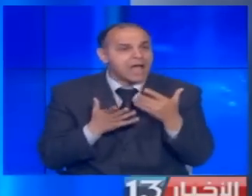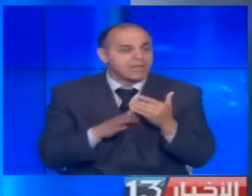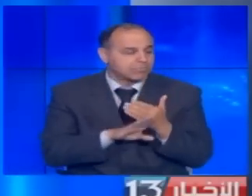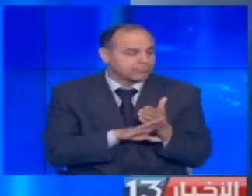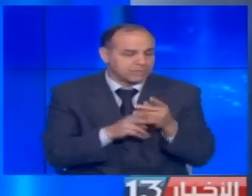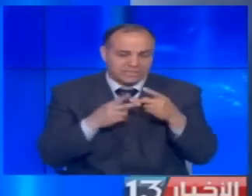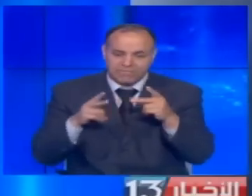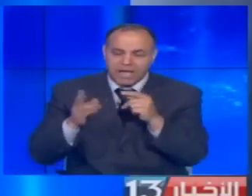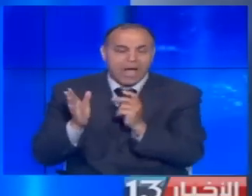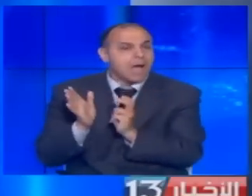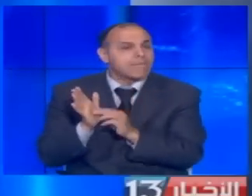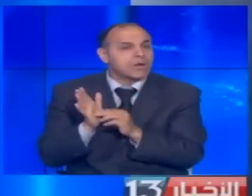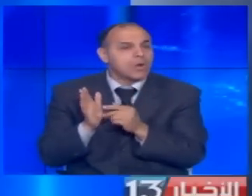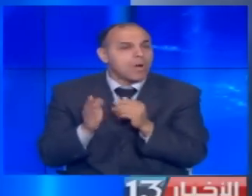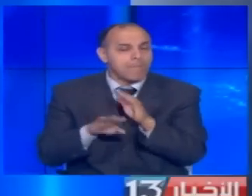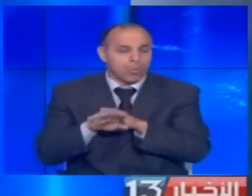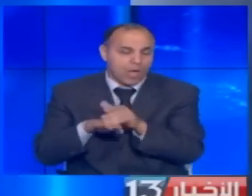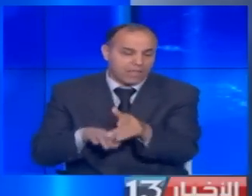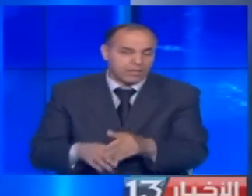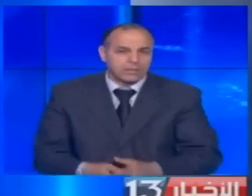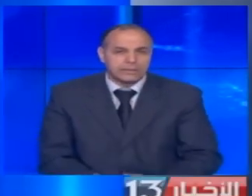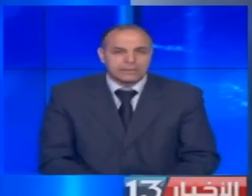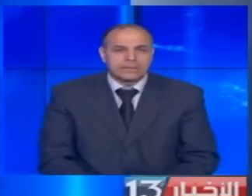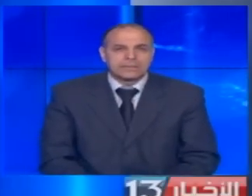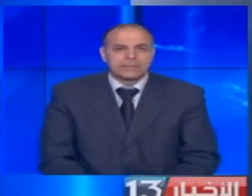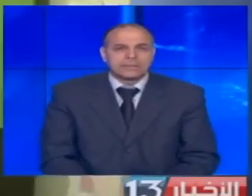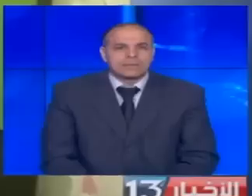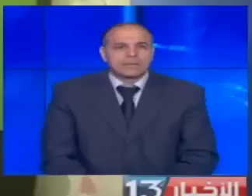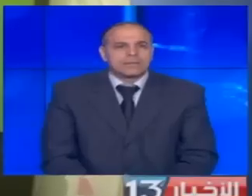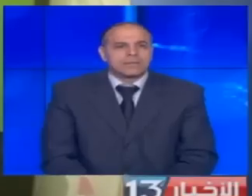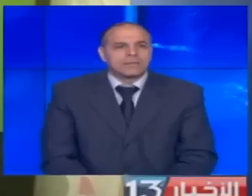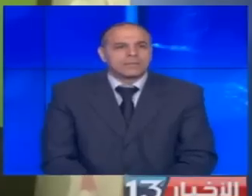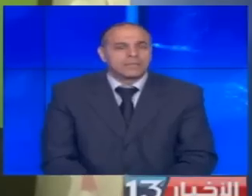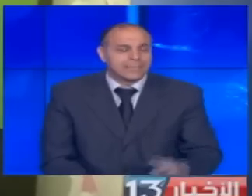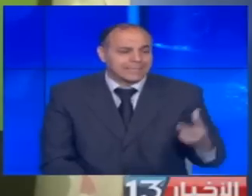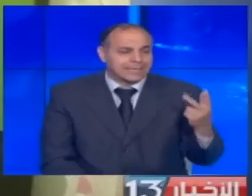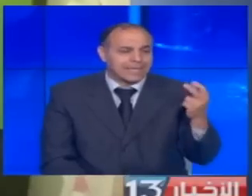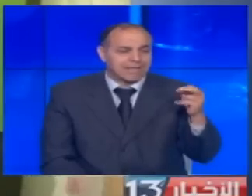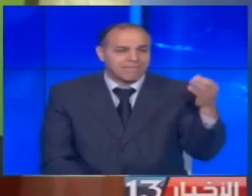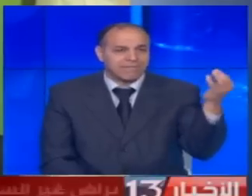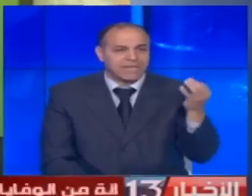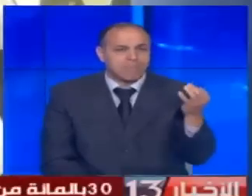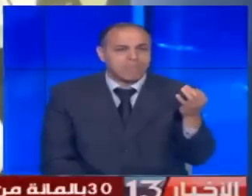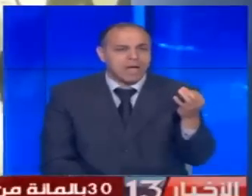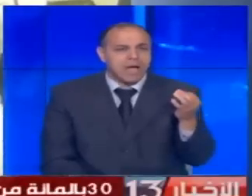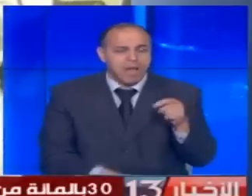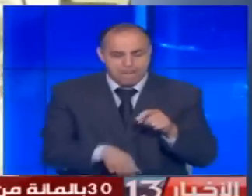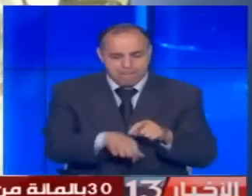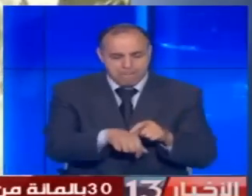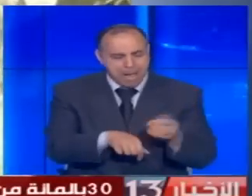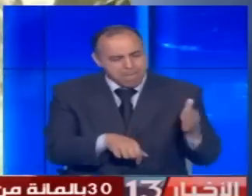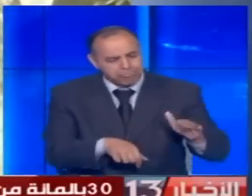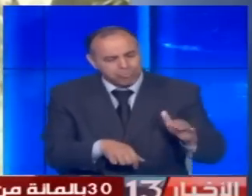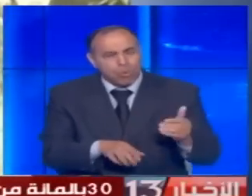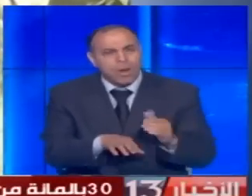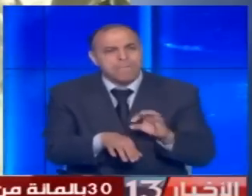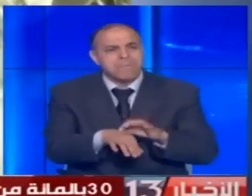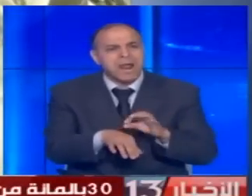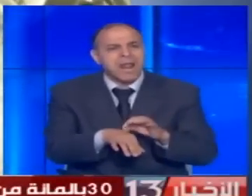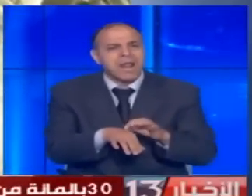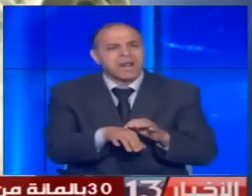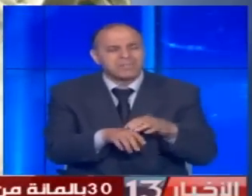الاتفاق عليها في هذا الشان ثلاثون بالمائه من الوفايات المبكره نتيجه عن الامراض غير